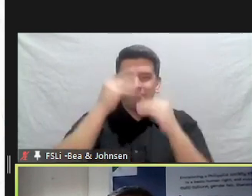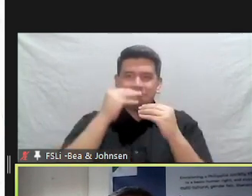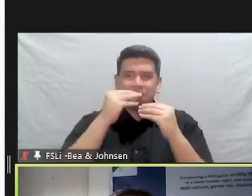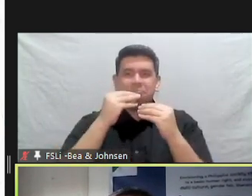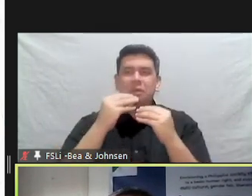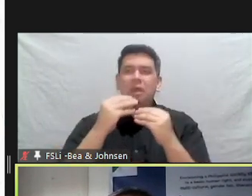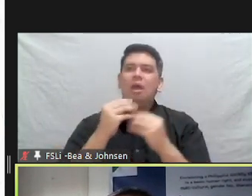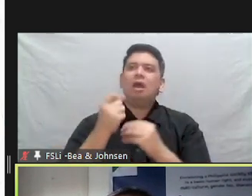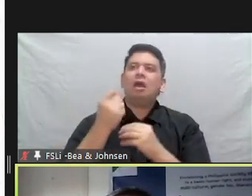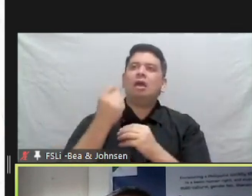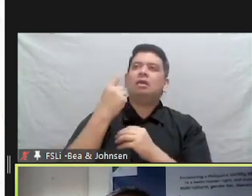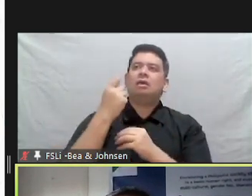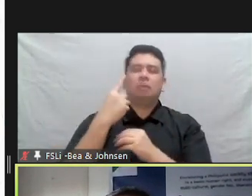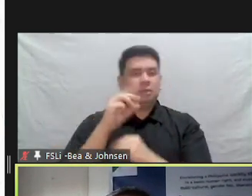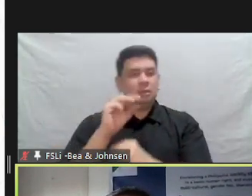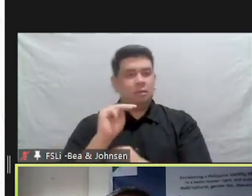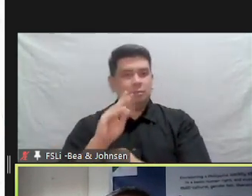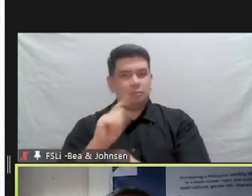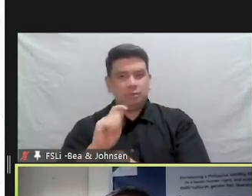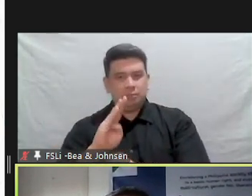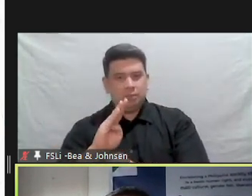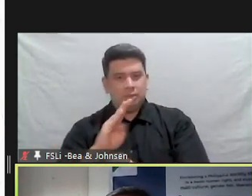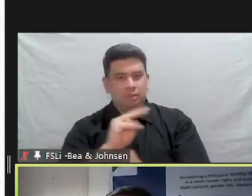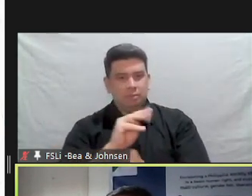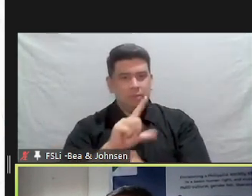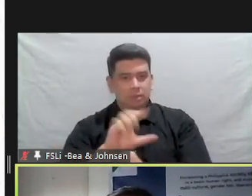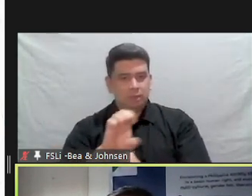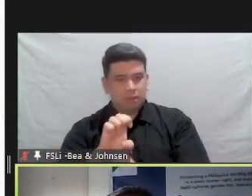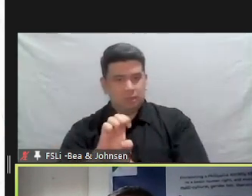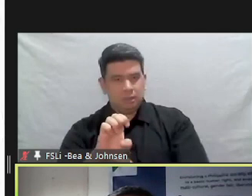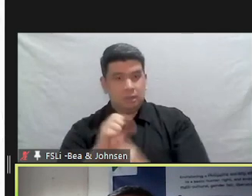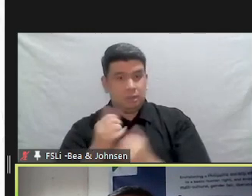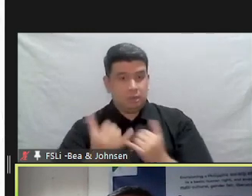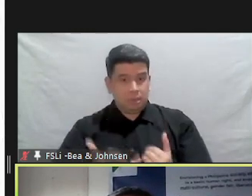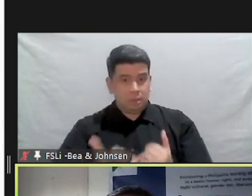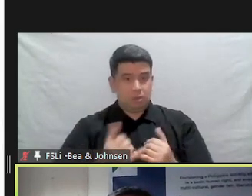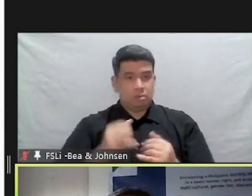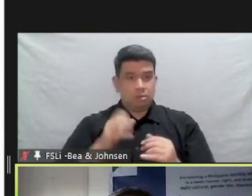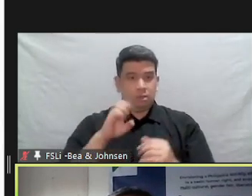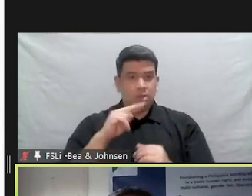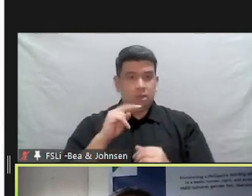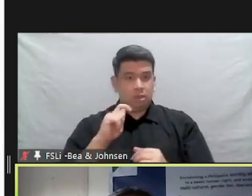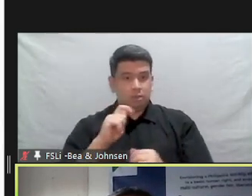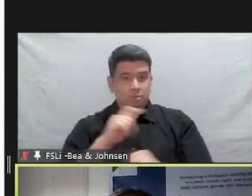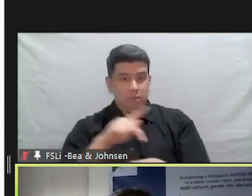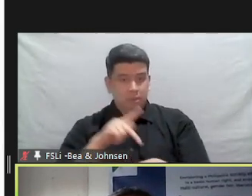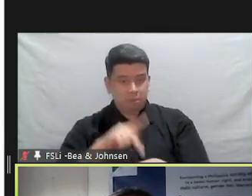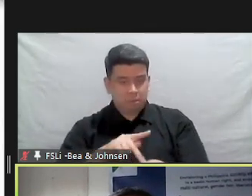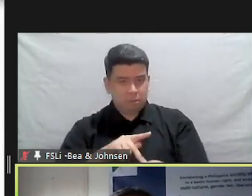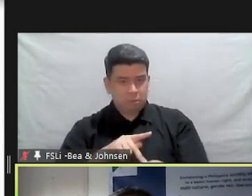MTB-MLE. Layunin po ng Init Philippines na sa pamamagitan ng learning session ay